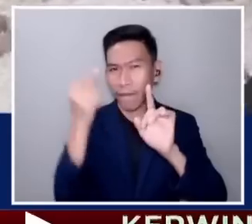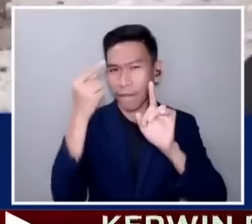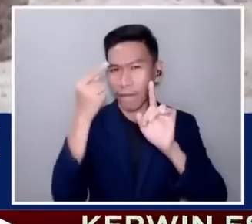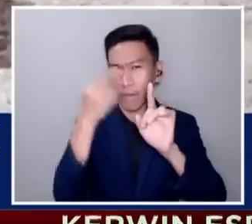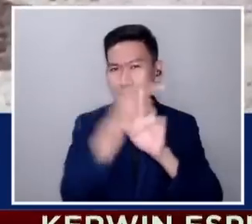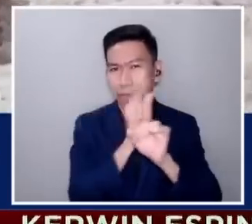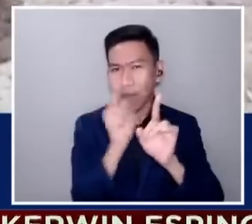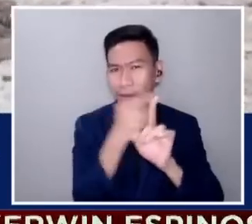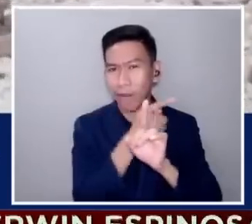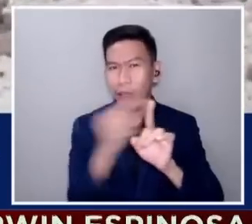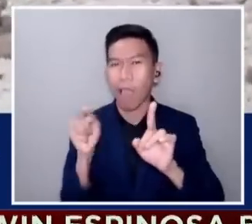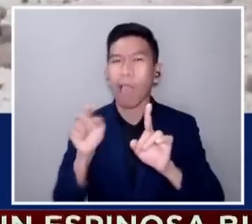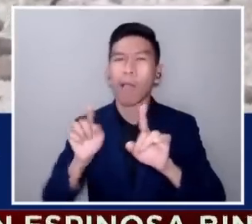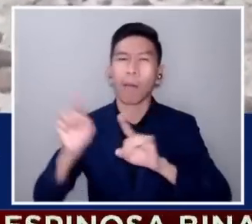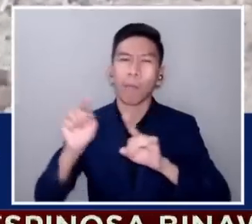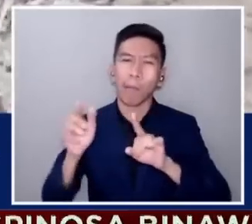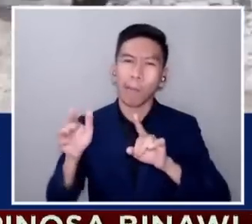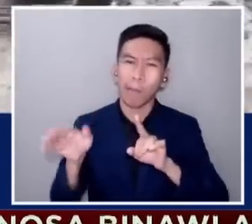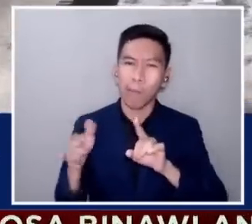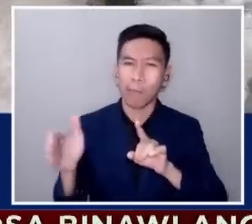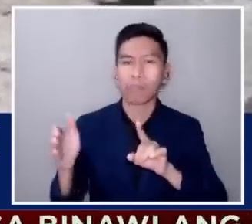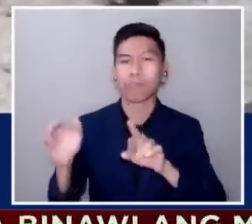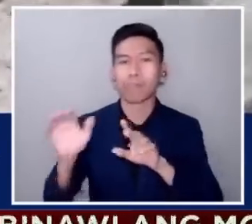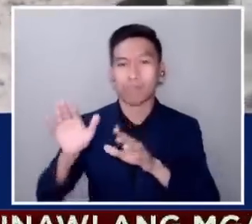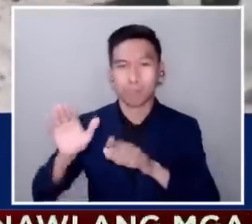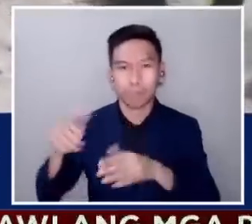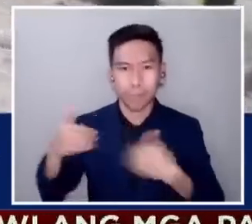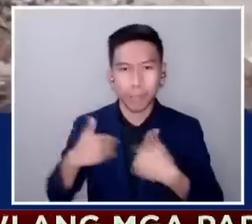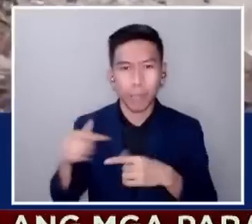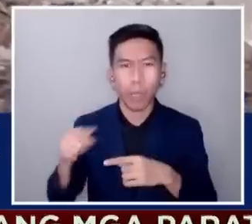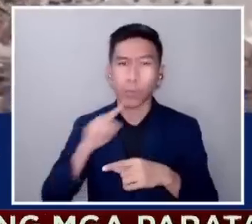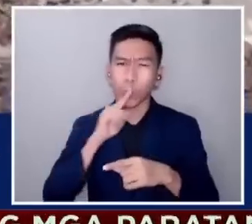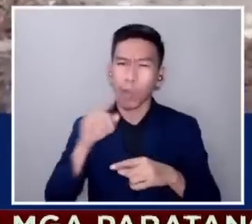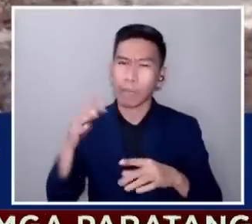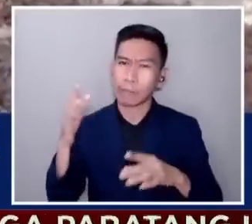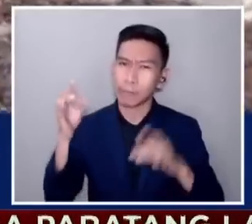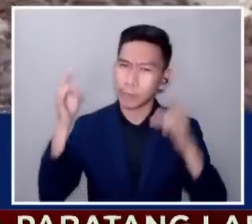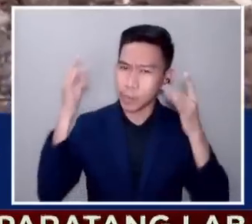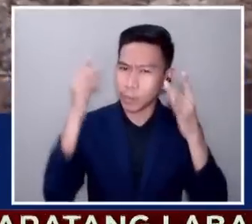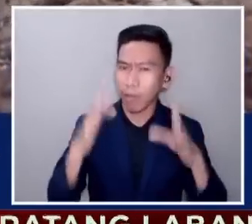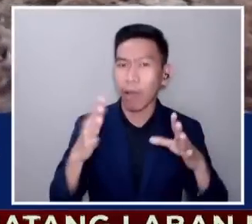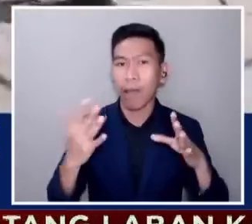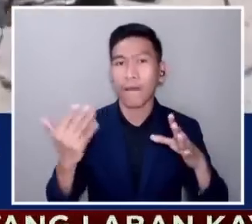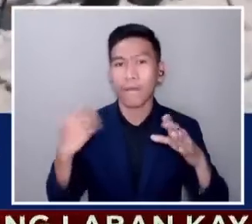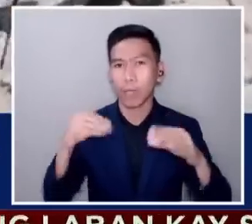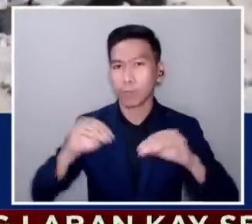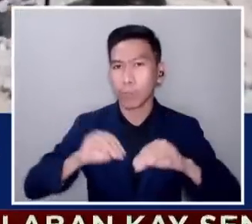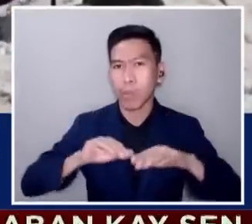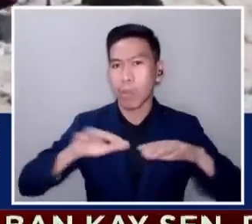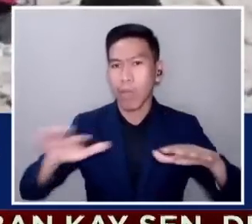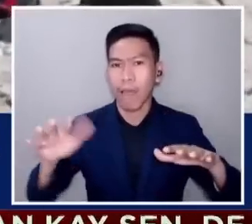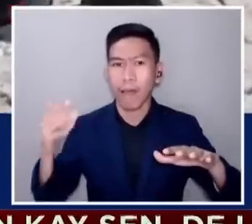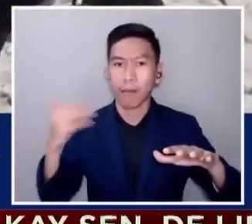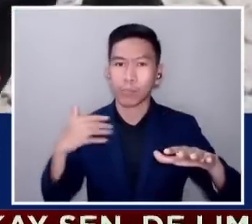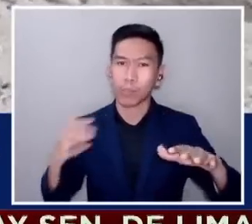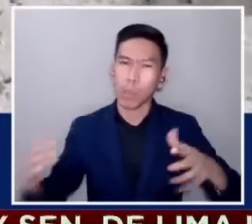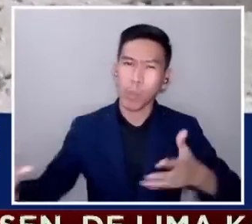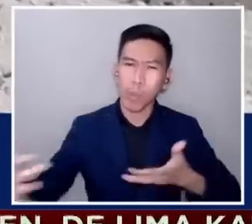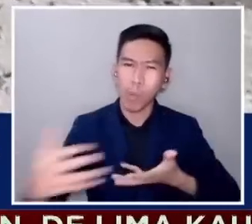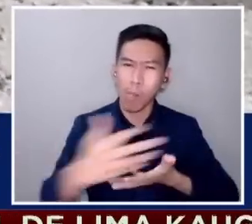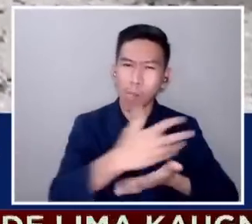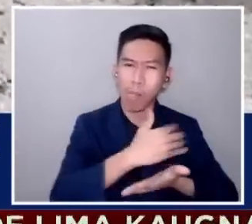mga corals. Nagsagawa na ng clean up ang ilang LGU at mahigit 1 toneladang crown of thorns na ang